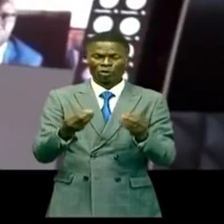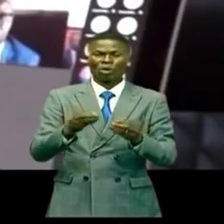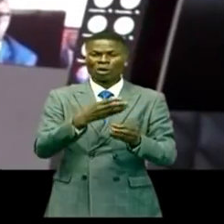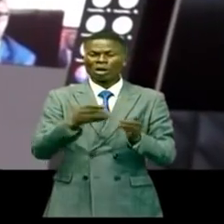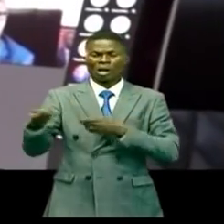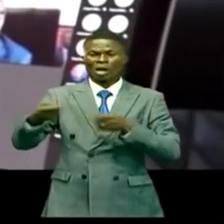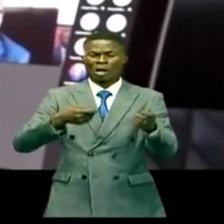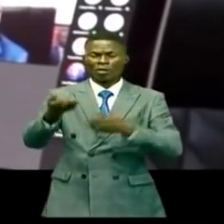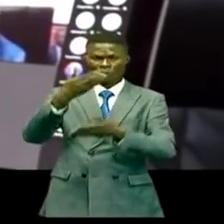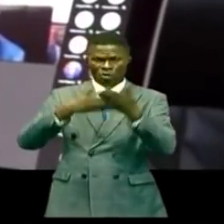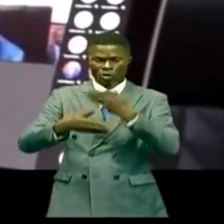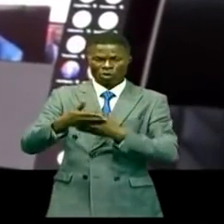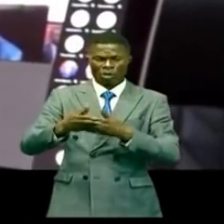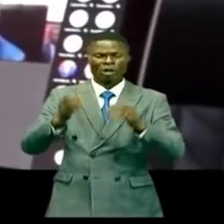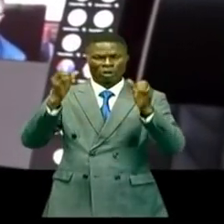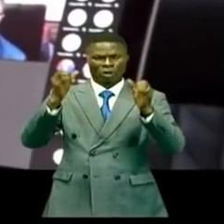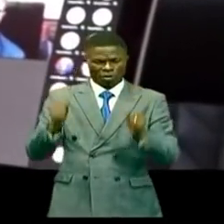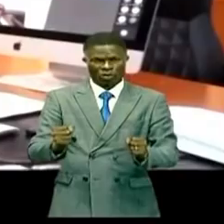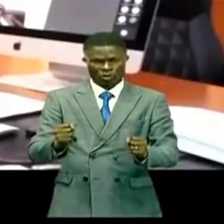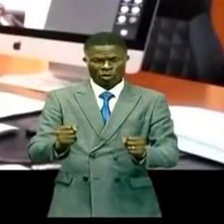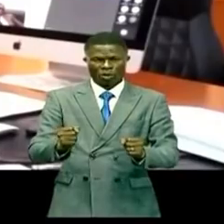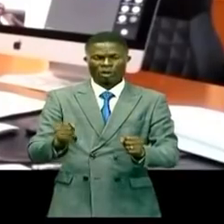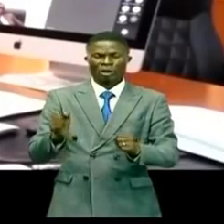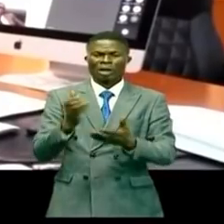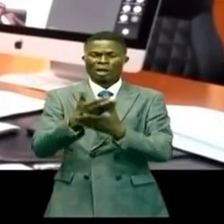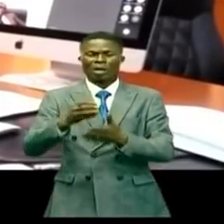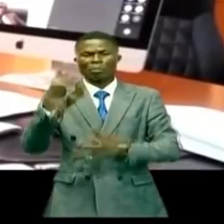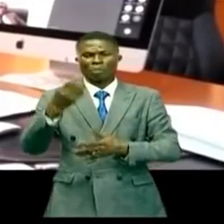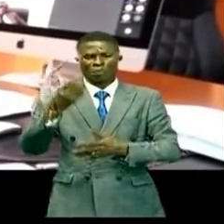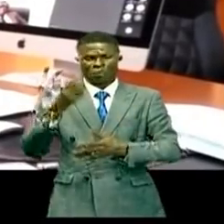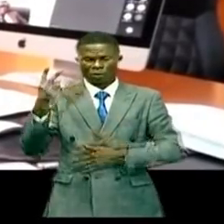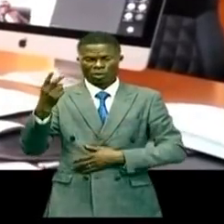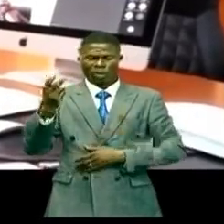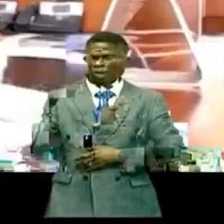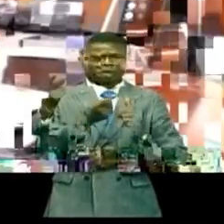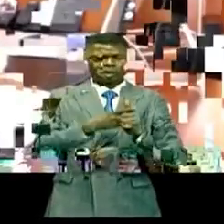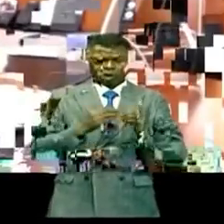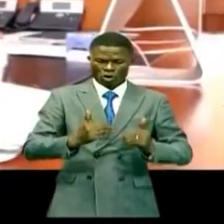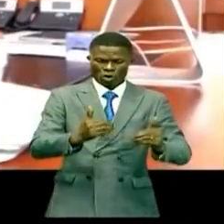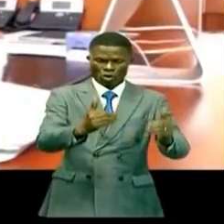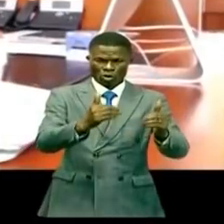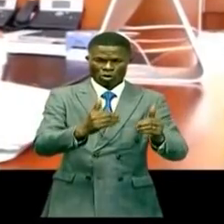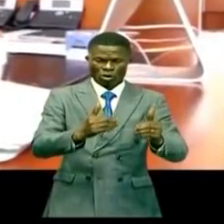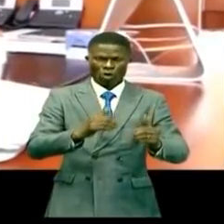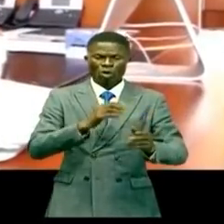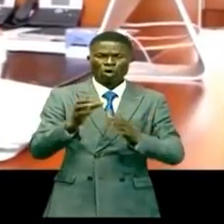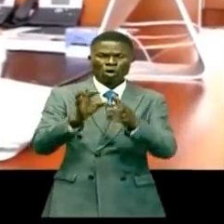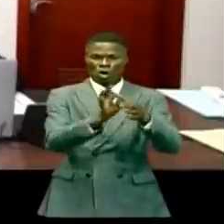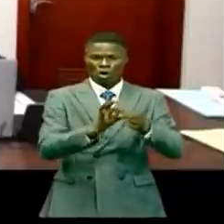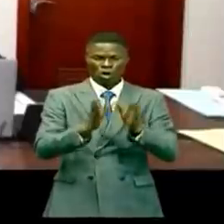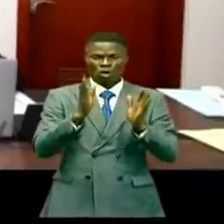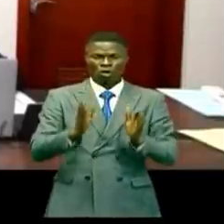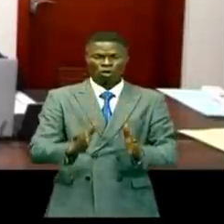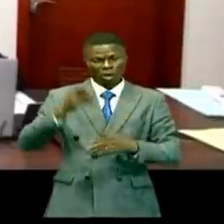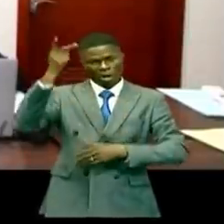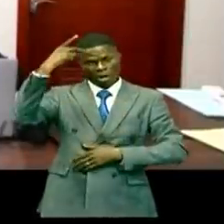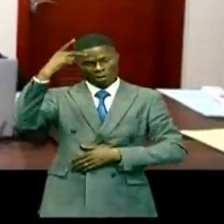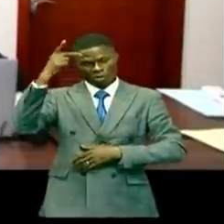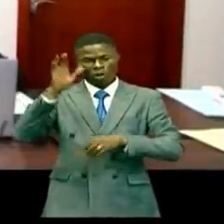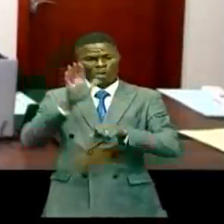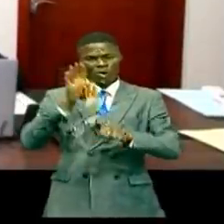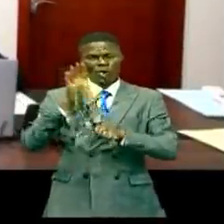d'échange demeure relativement stable sur les deux segments, consécutivement à la poursuite de la bonne coordination des politiques